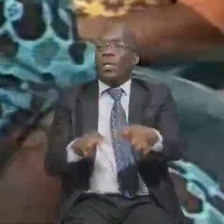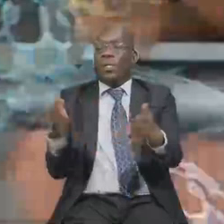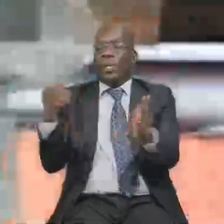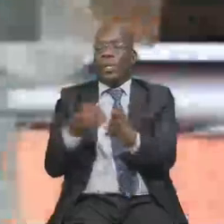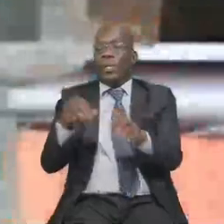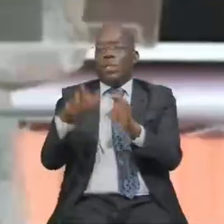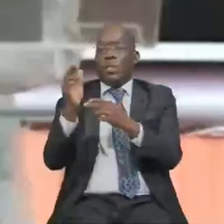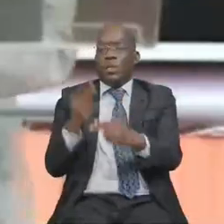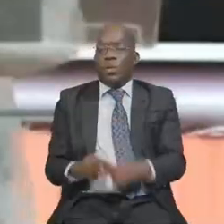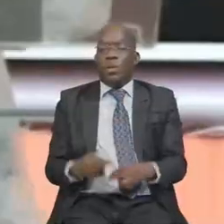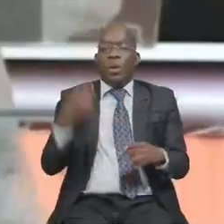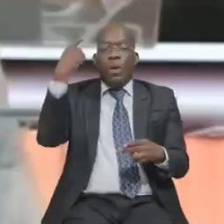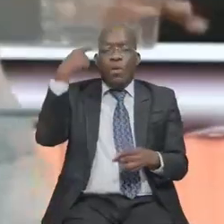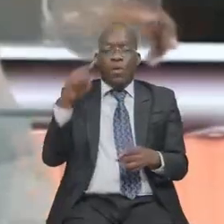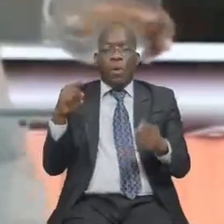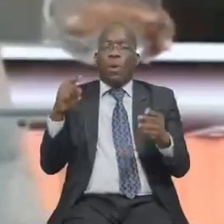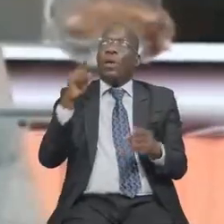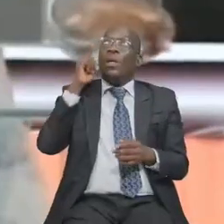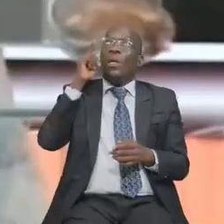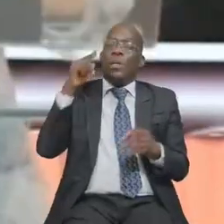10. Il convenait en effet